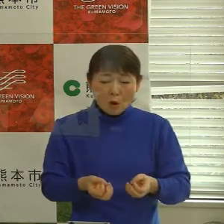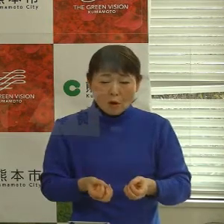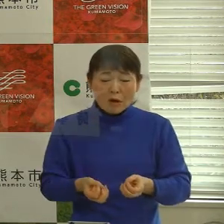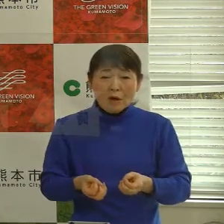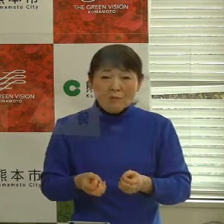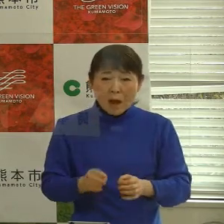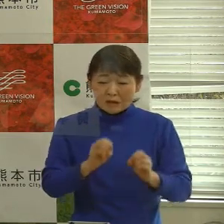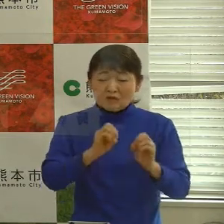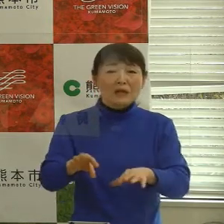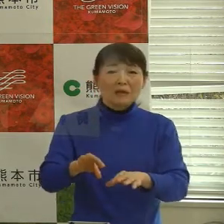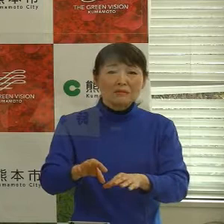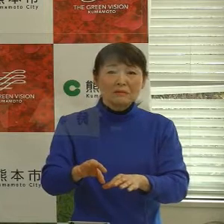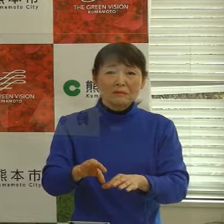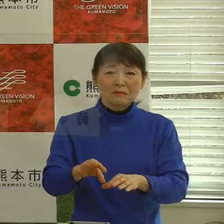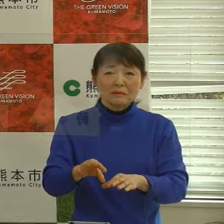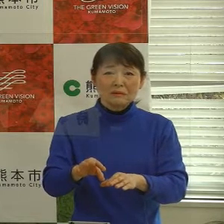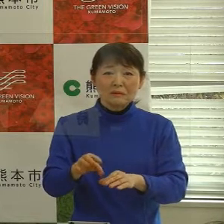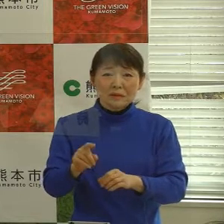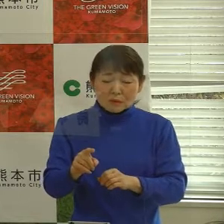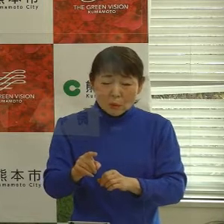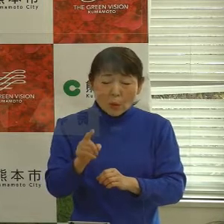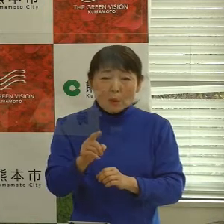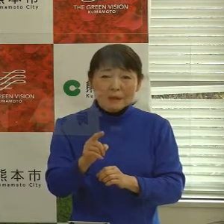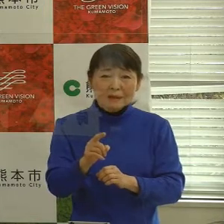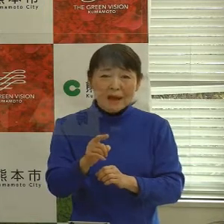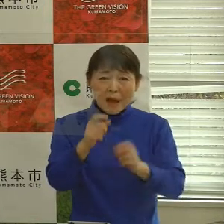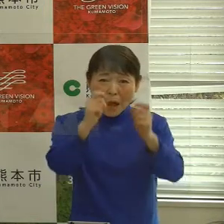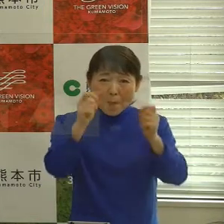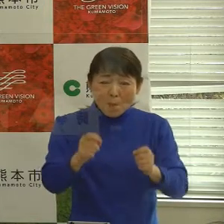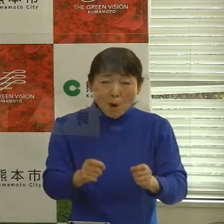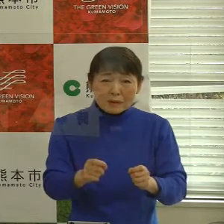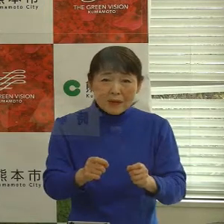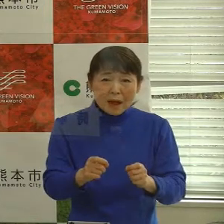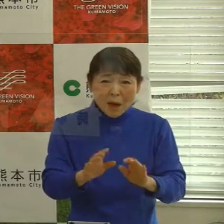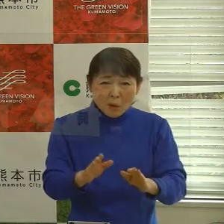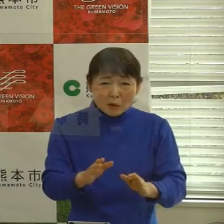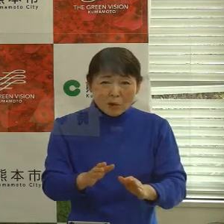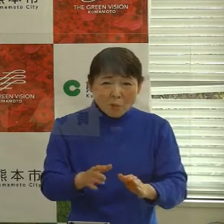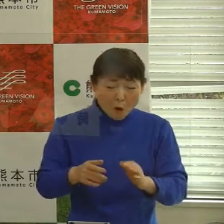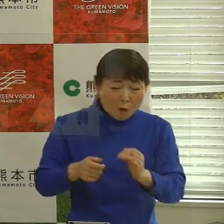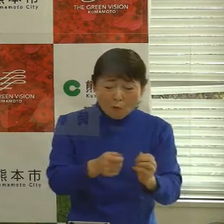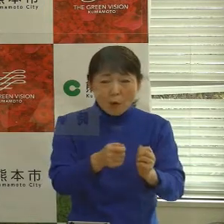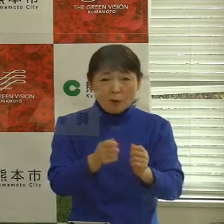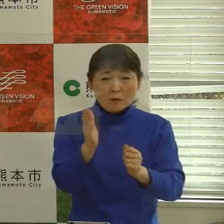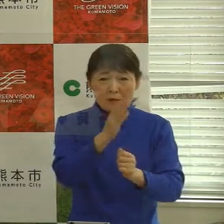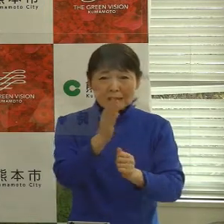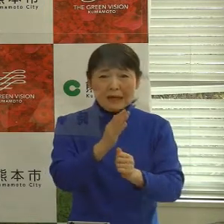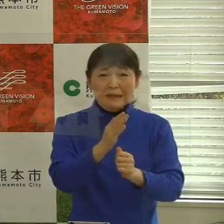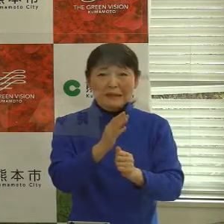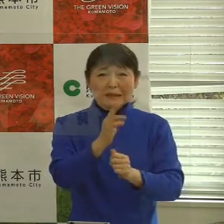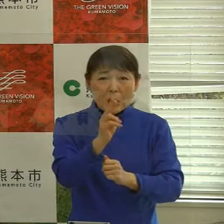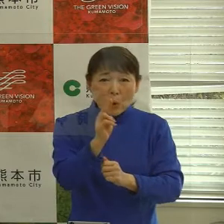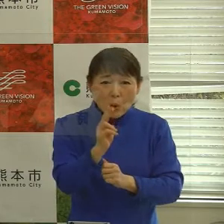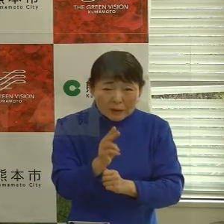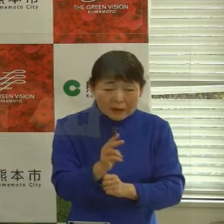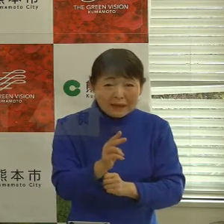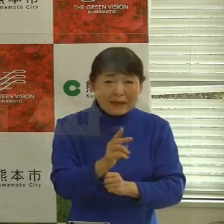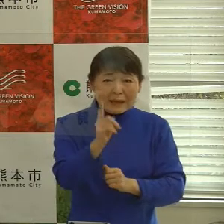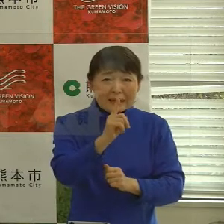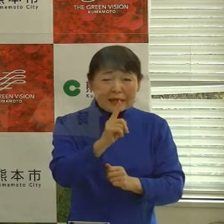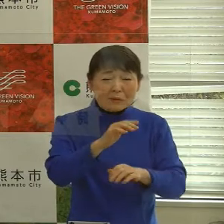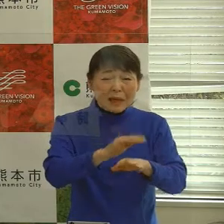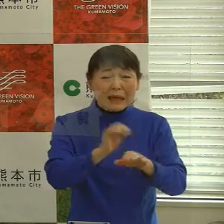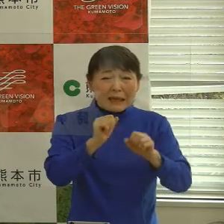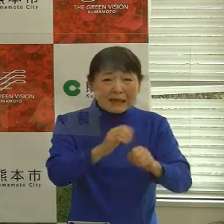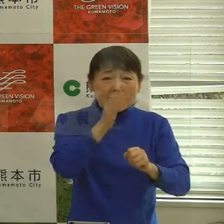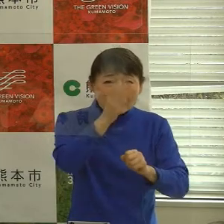あの記事につながらないようにするために、あるいは英字殺しにつながらないようにするために、なんとかしてくださいとこうおっしゃってた